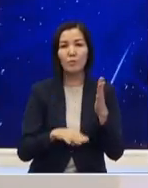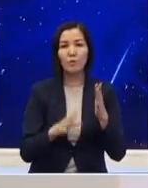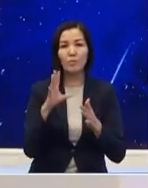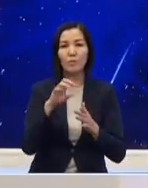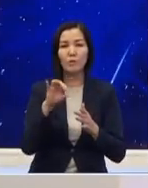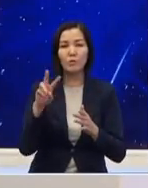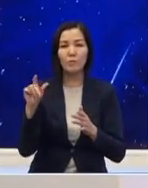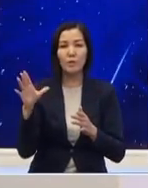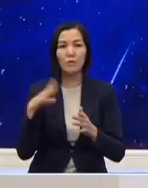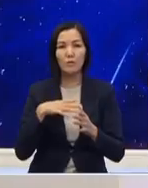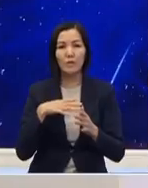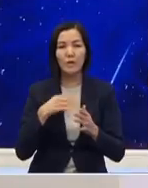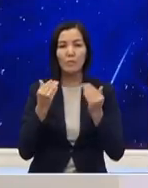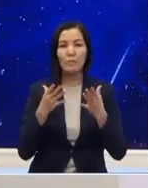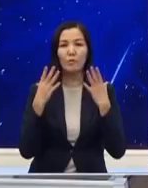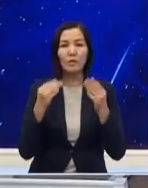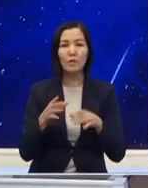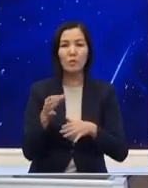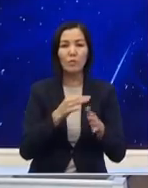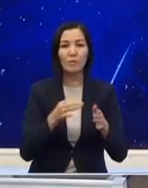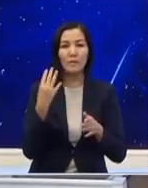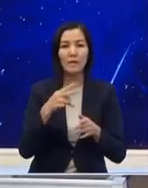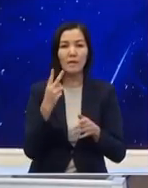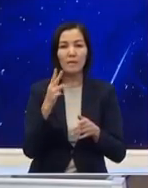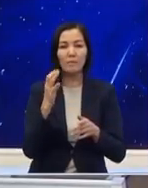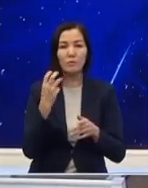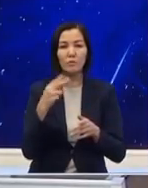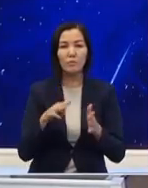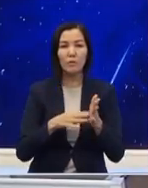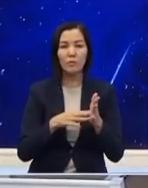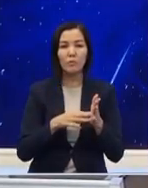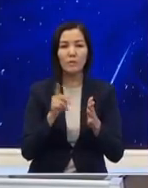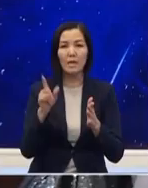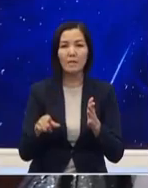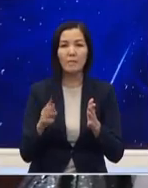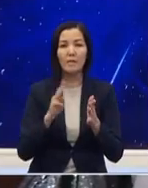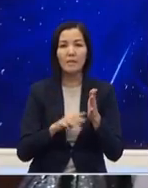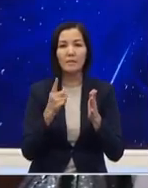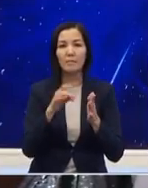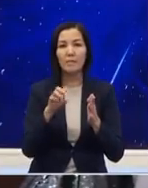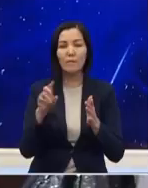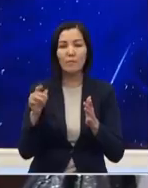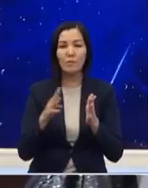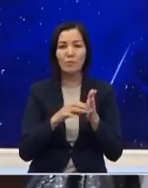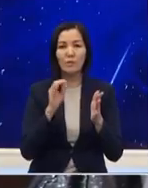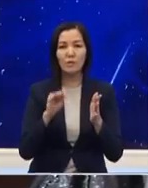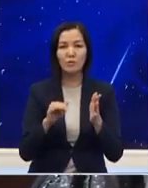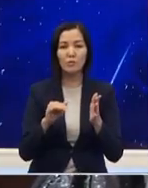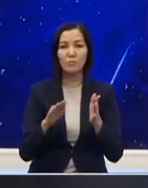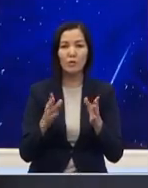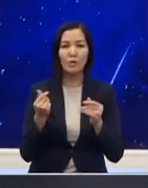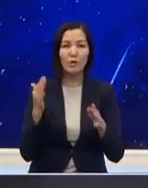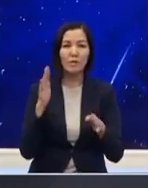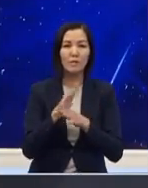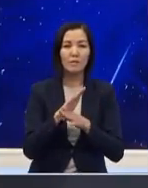миллиондай шамасында. Айта кетейік, бүгінге дейін облыстағы 42329 азаматтың 81 миллион 800